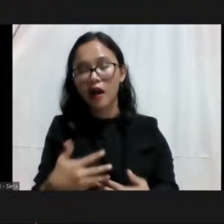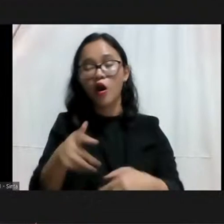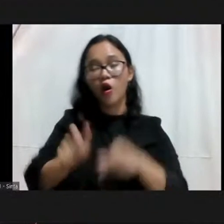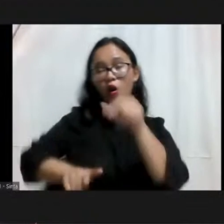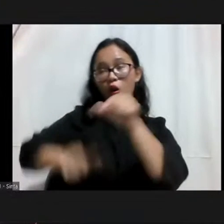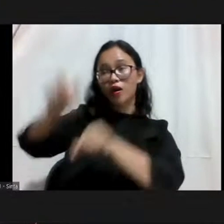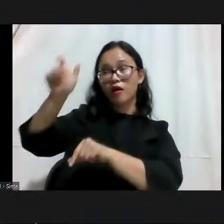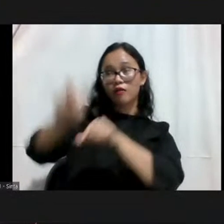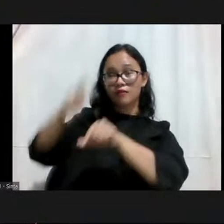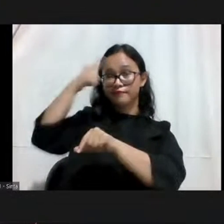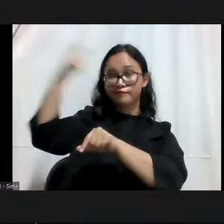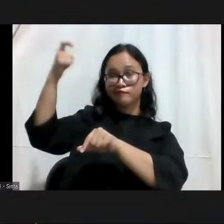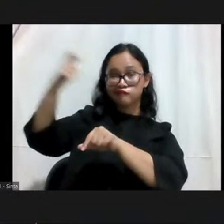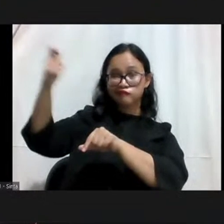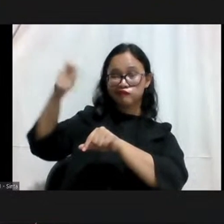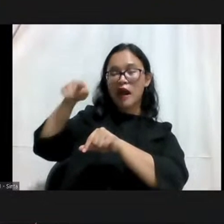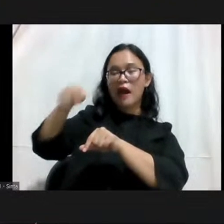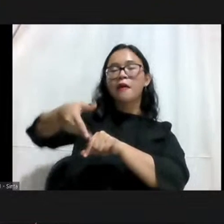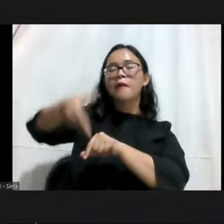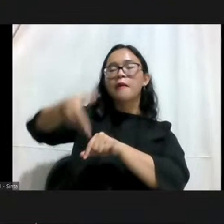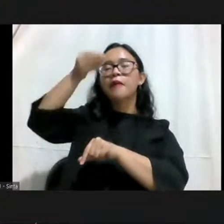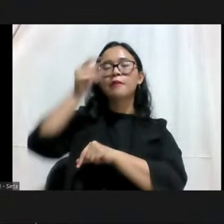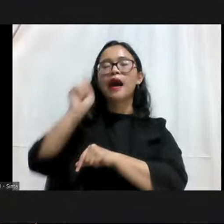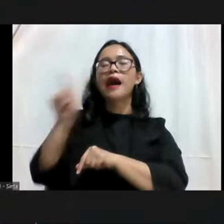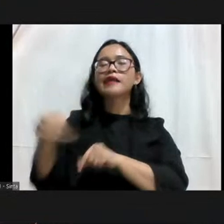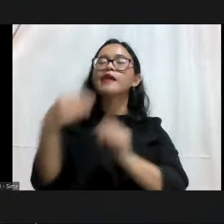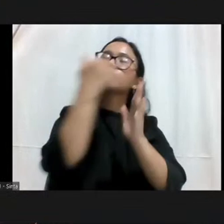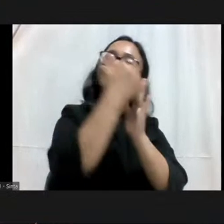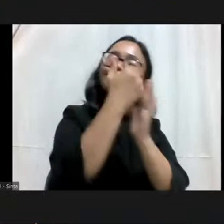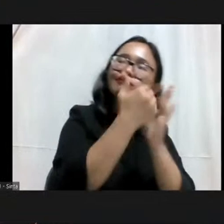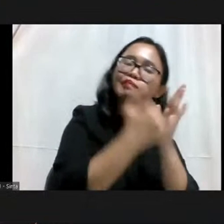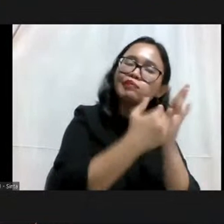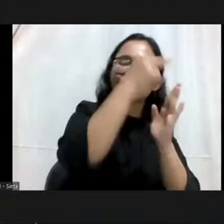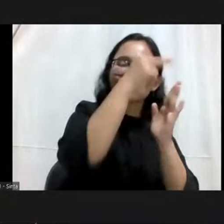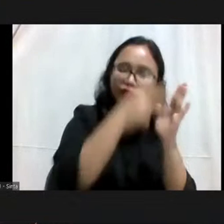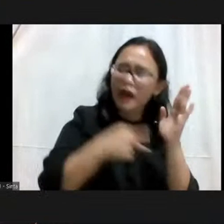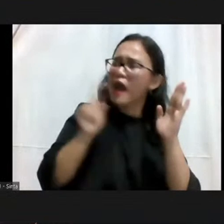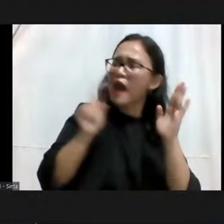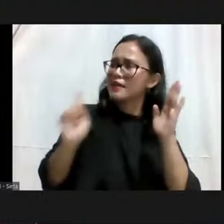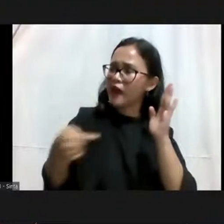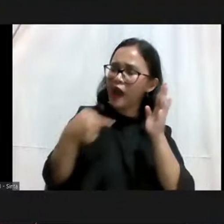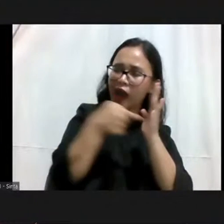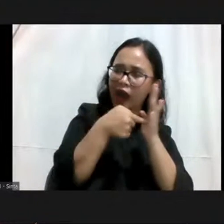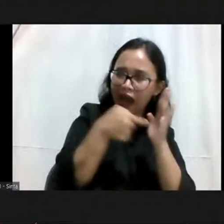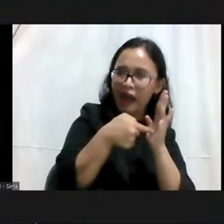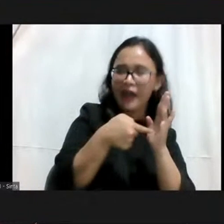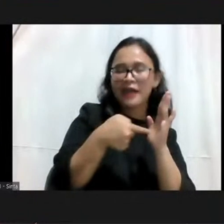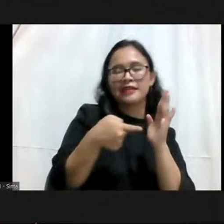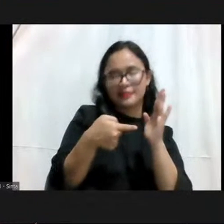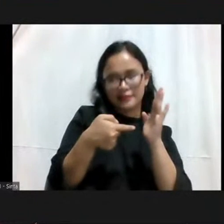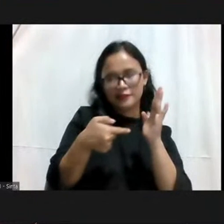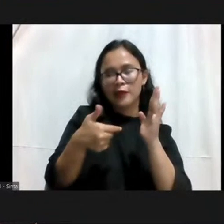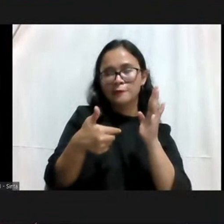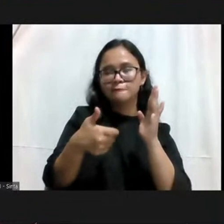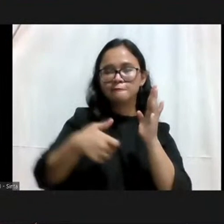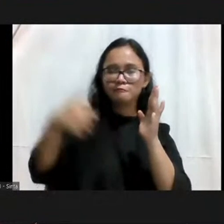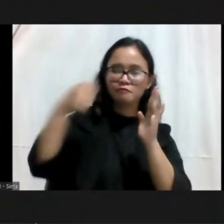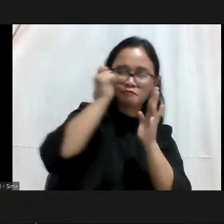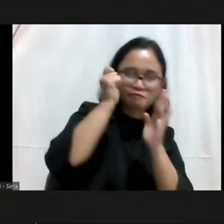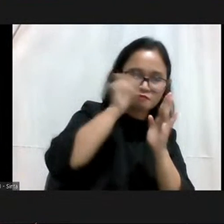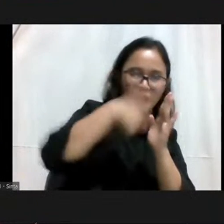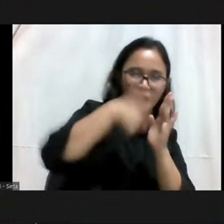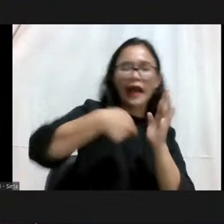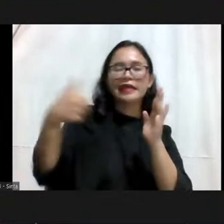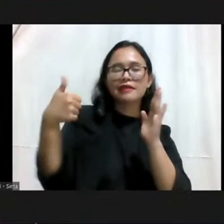paham bahwa kebijakan itu ada dan kebijakan serta mekanismenya itu harus bisa digunakan sehingga mereka bisa mengajukan